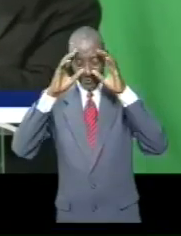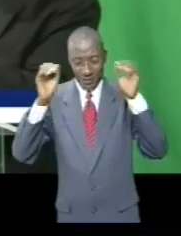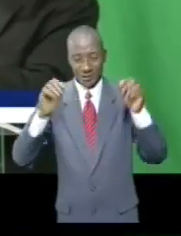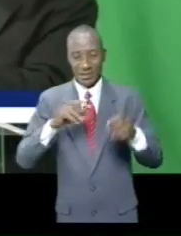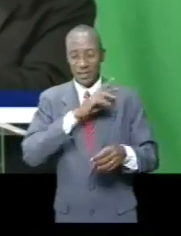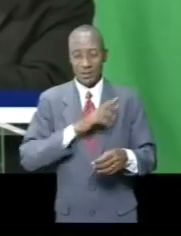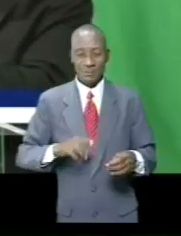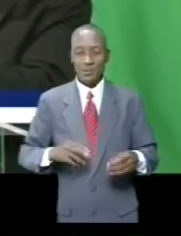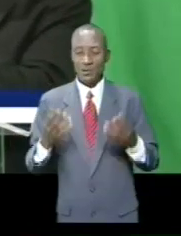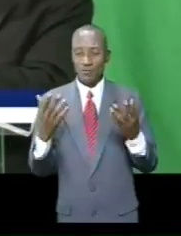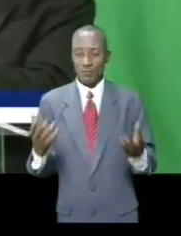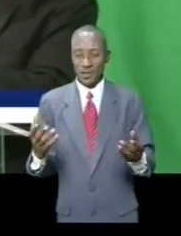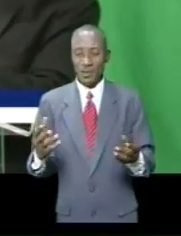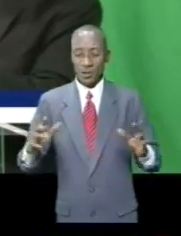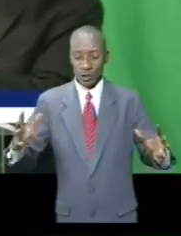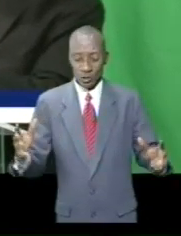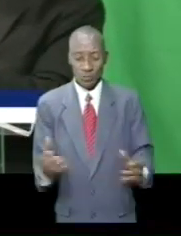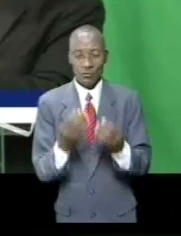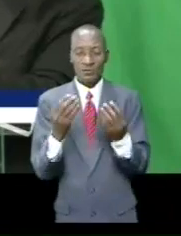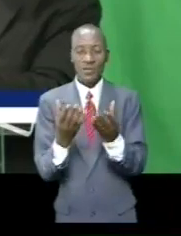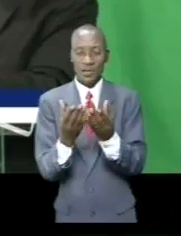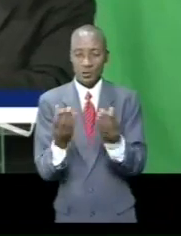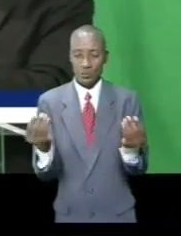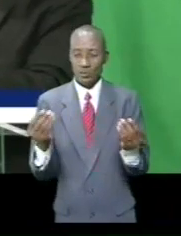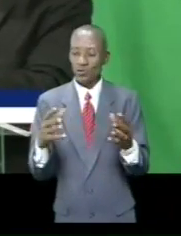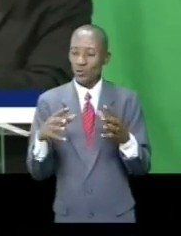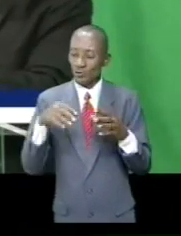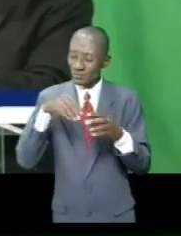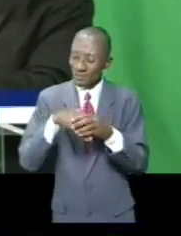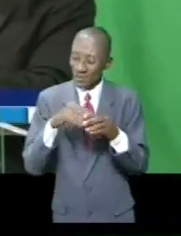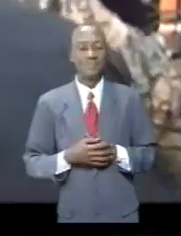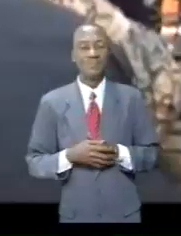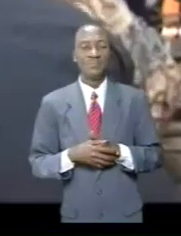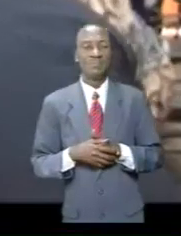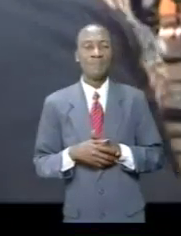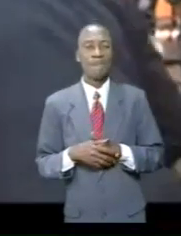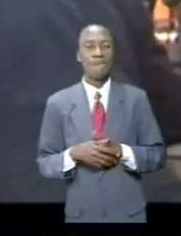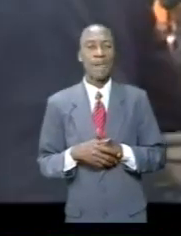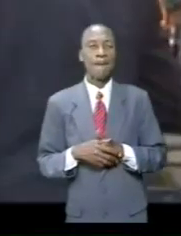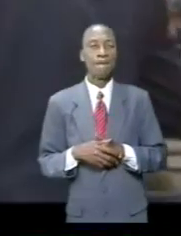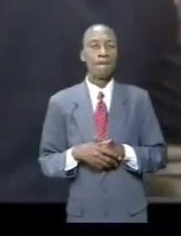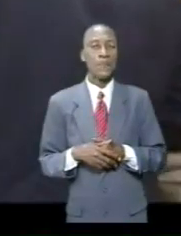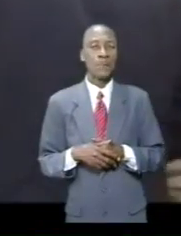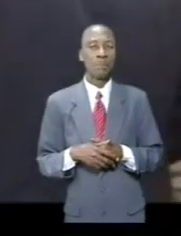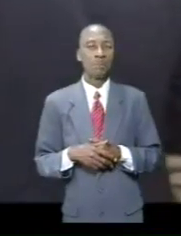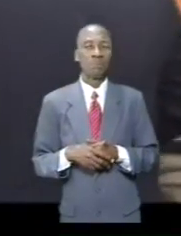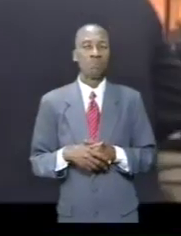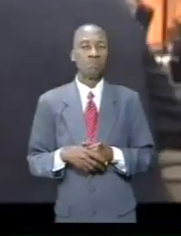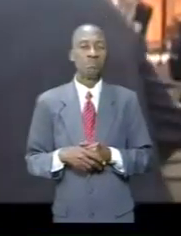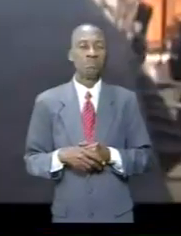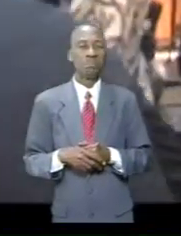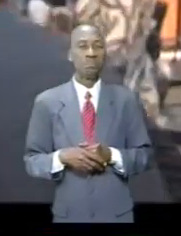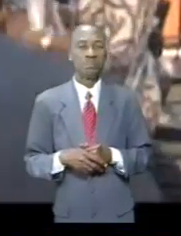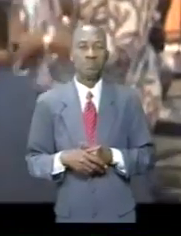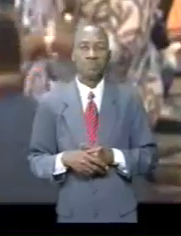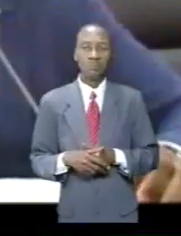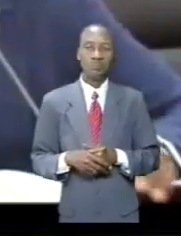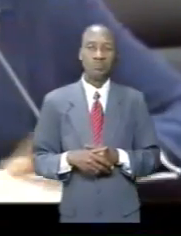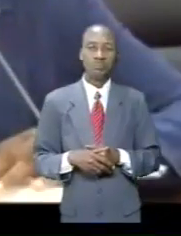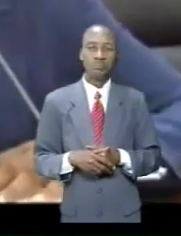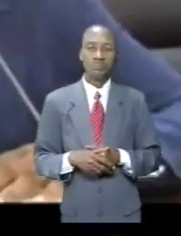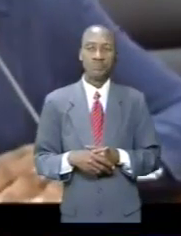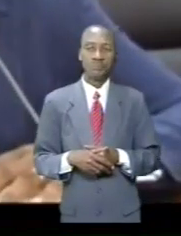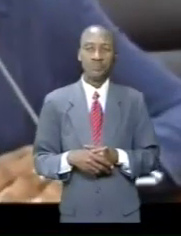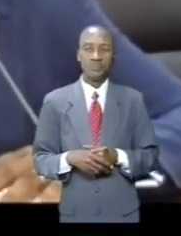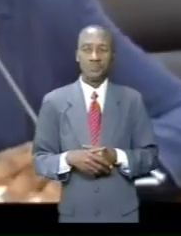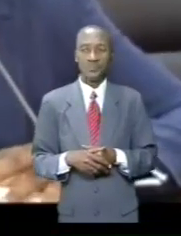des différends pouvant nous opposer à nos voisins avant toute autre option. Il va falloir mobiliser davantage de recettes pour faire face aux